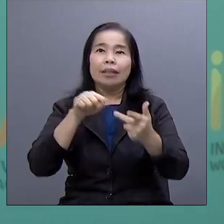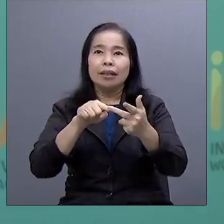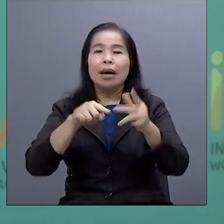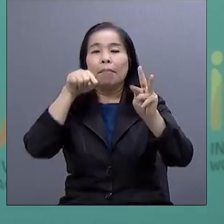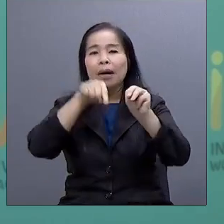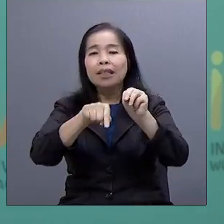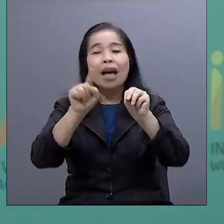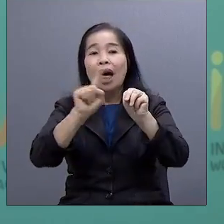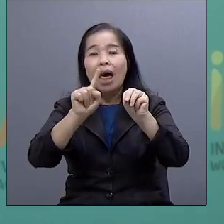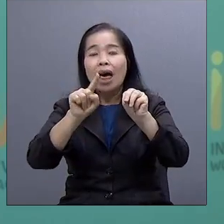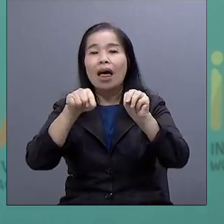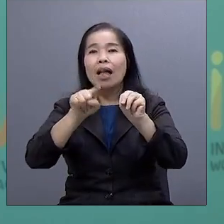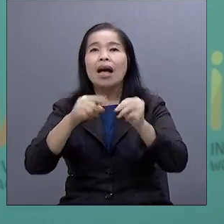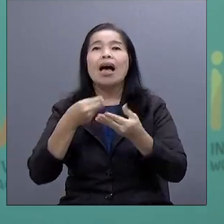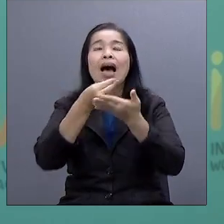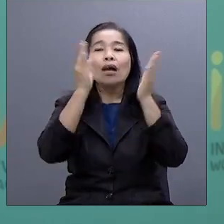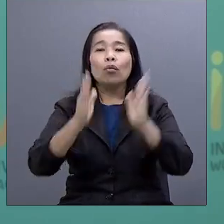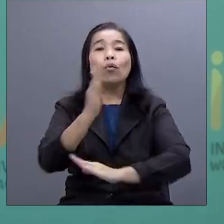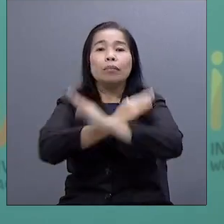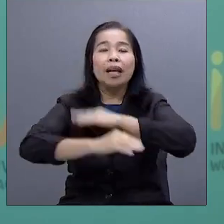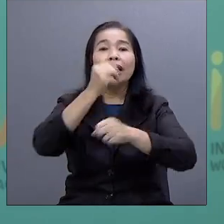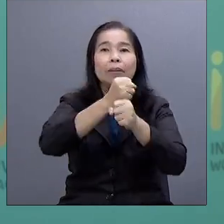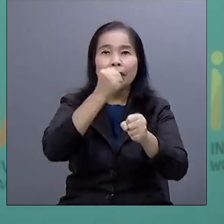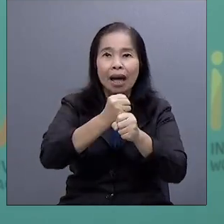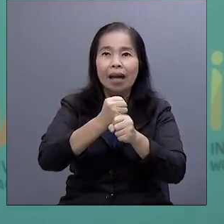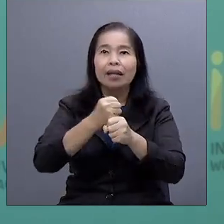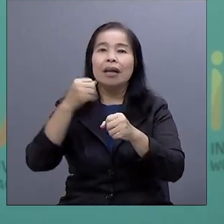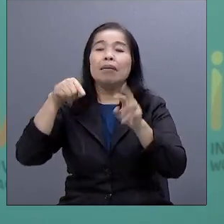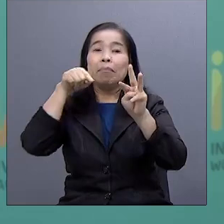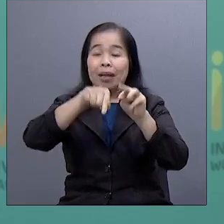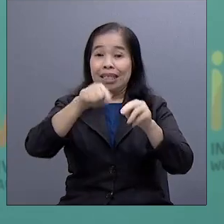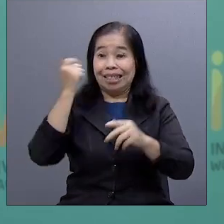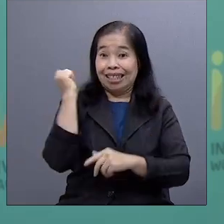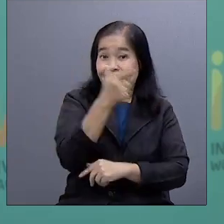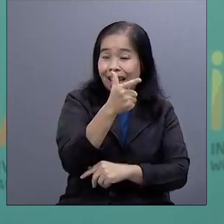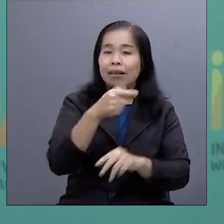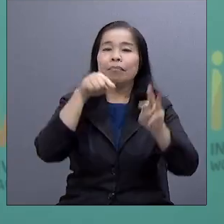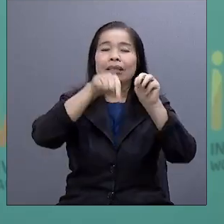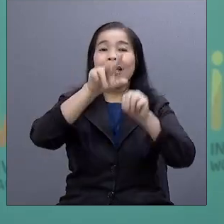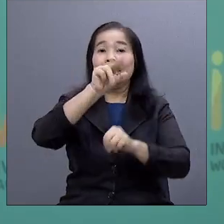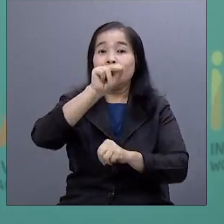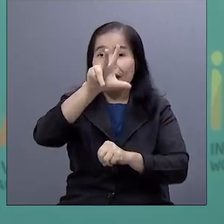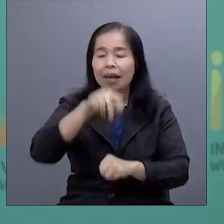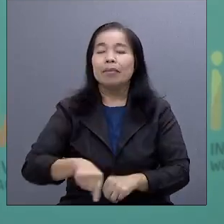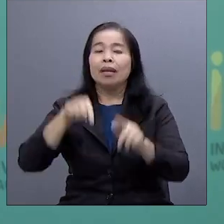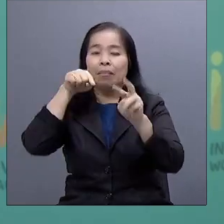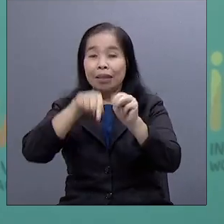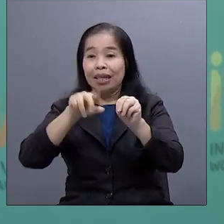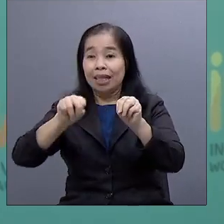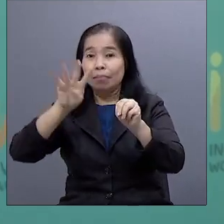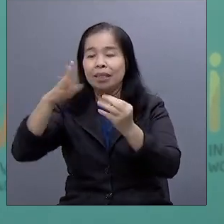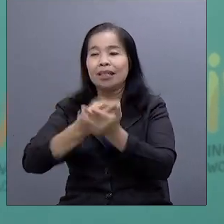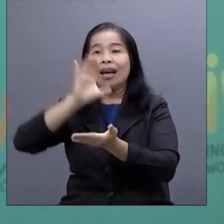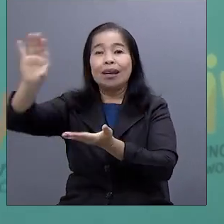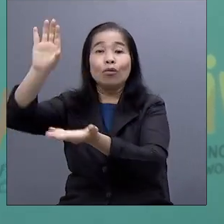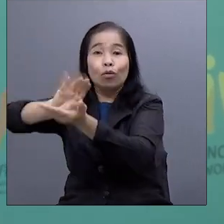ที่สนับสนุนให้คมการมีอาชีพอื่นๆจ้างเรีกว 33 ใจเงิเรีกว 34 การสนับสนุนให้เกิด